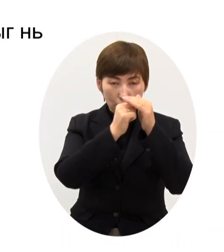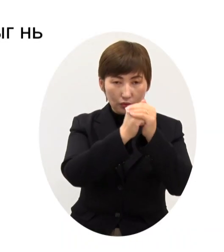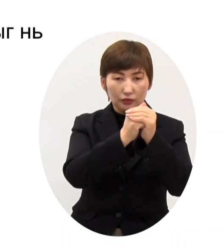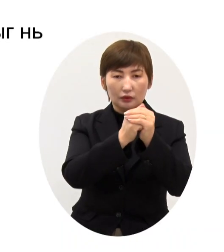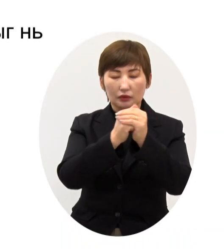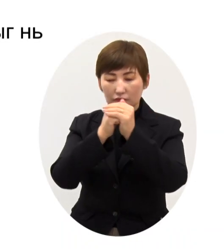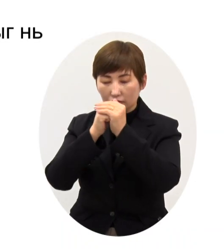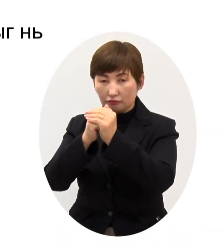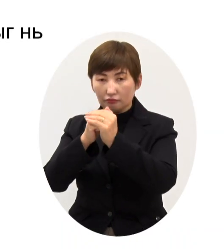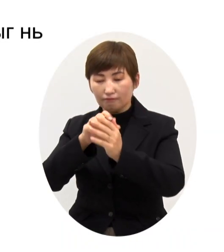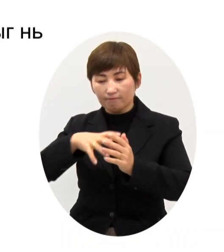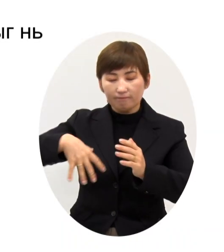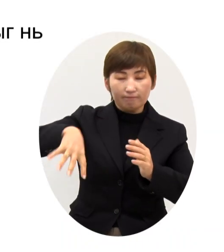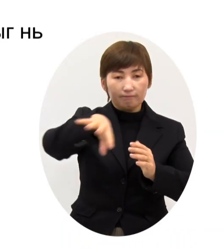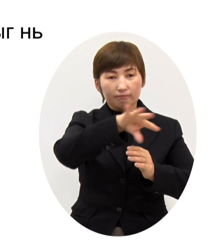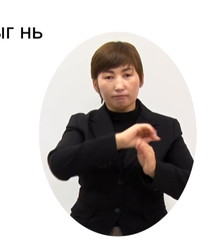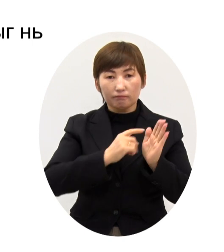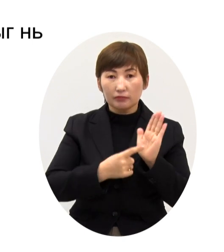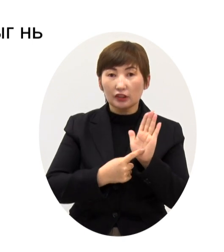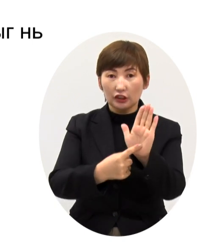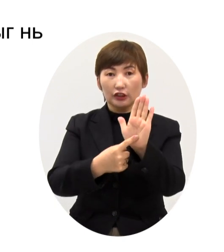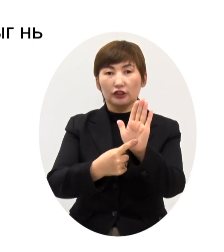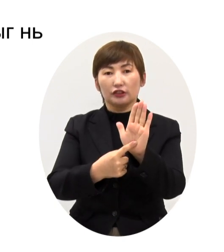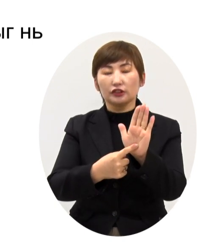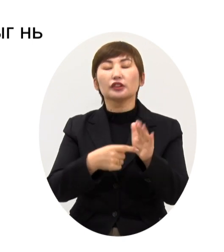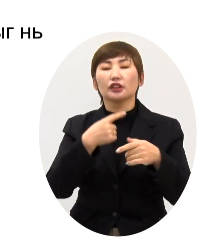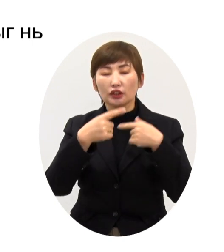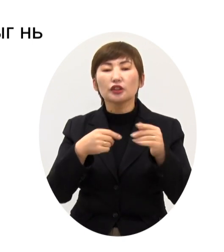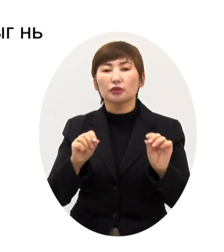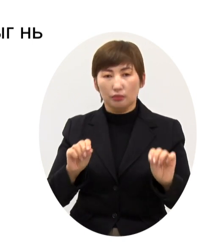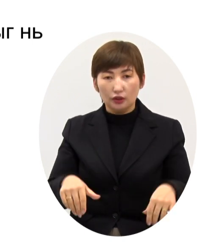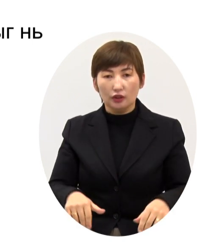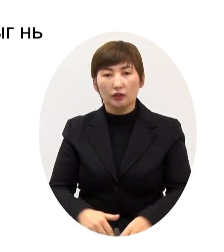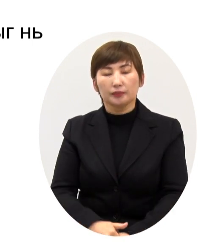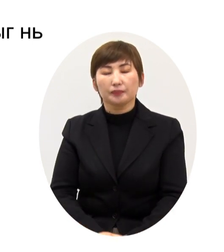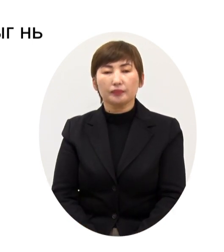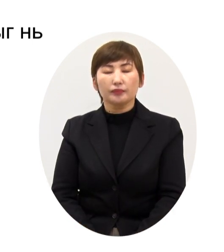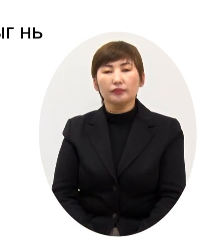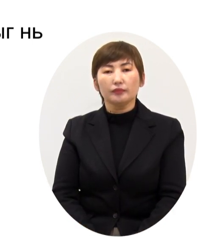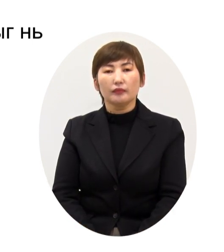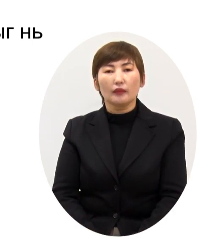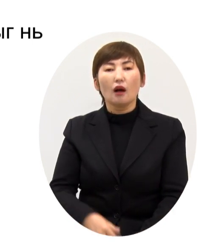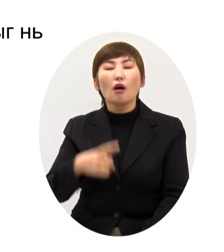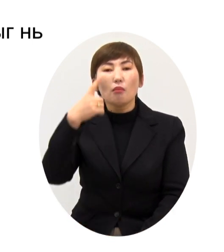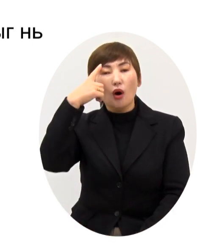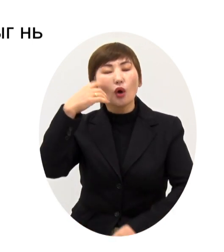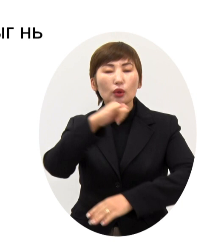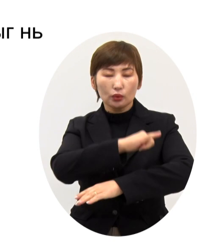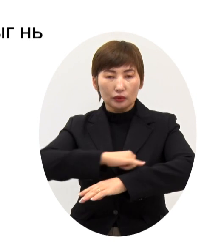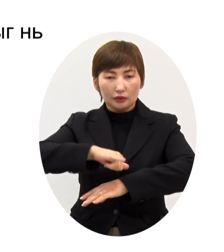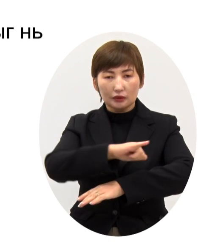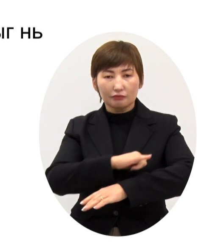хүндэтгэж багтсан нийтлэг нэгэн зүйлийг үндэсний бахархал гэж хэлэх жишээтэй. За, тэгвэл бахархал